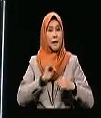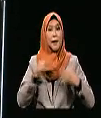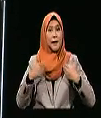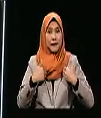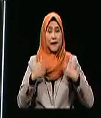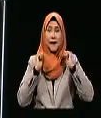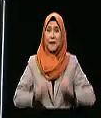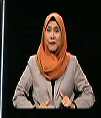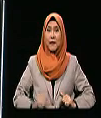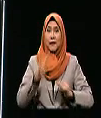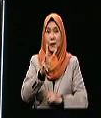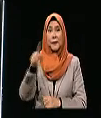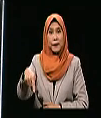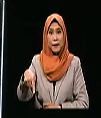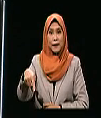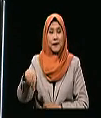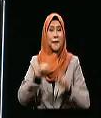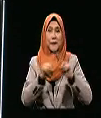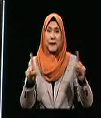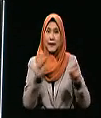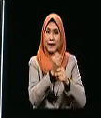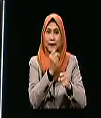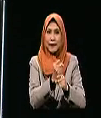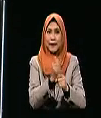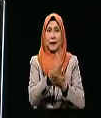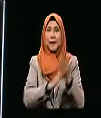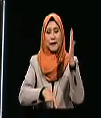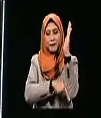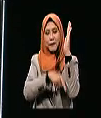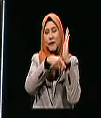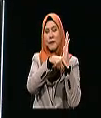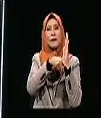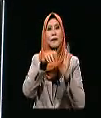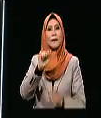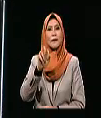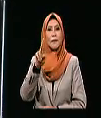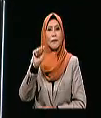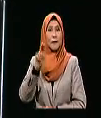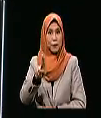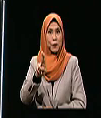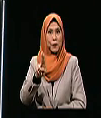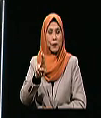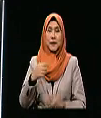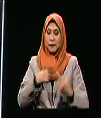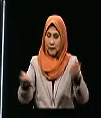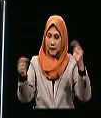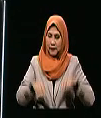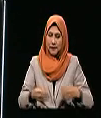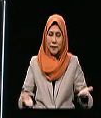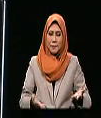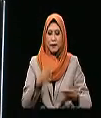tapi sekarang ni bertugas sebagai ahli Parlimen Arau sebagai contoh. Tapi saya datang di wilayah ni pada